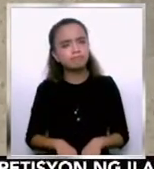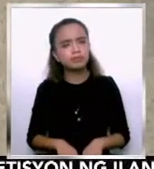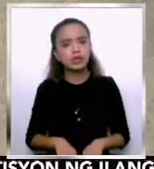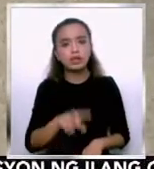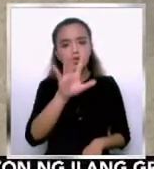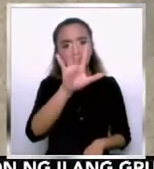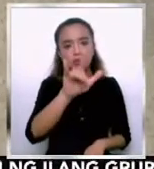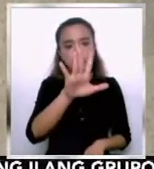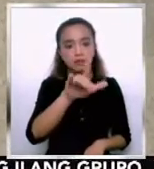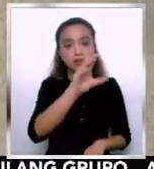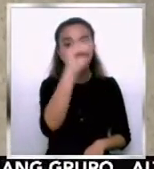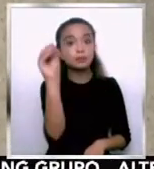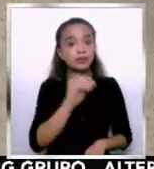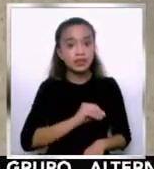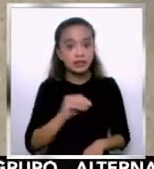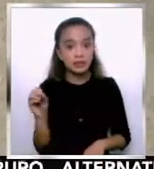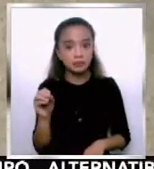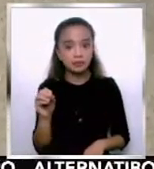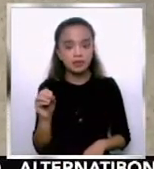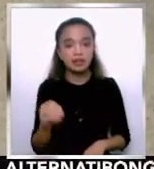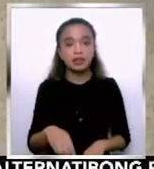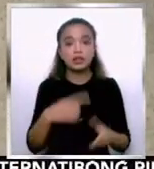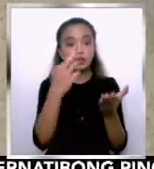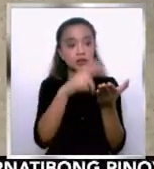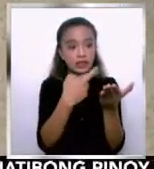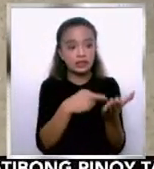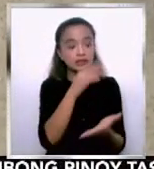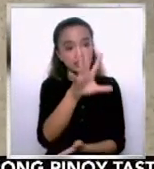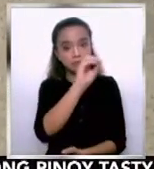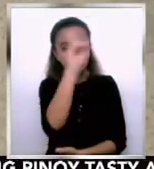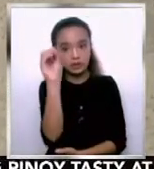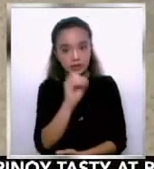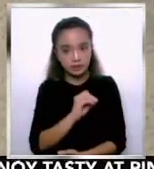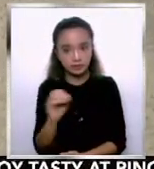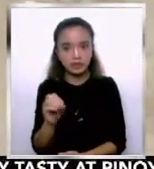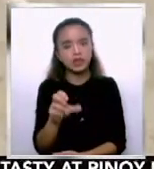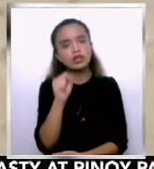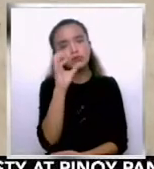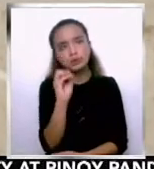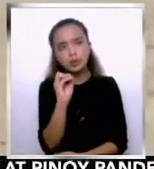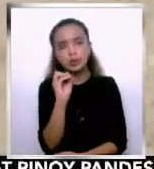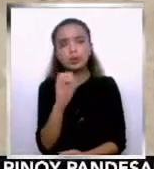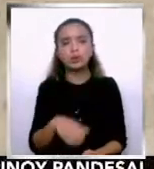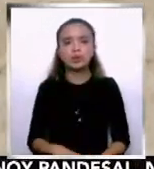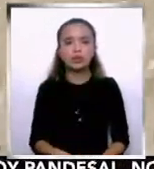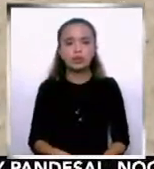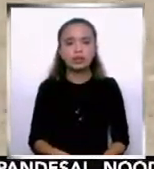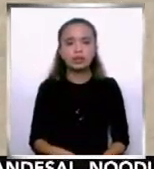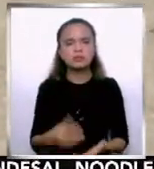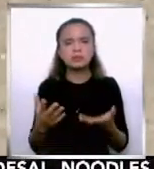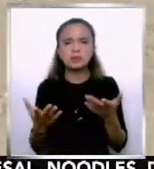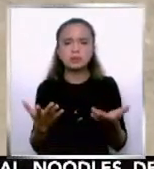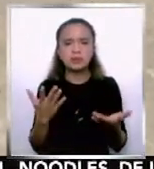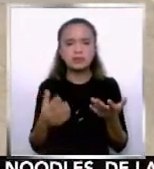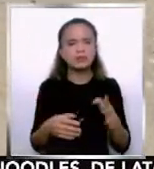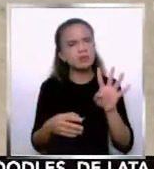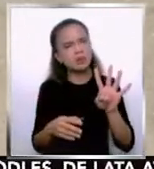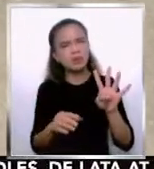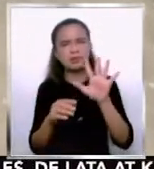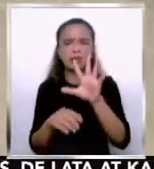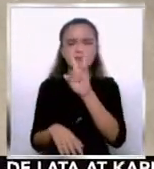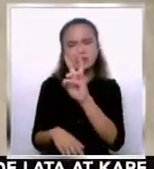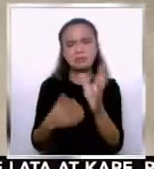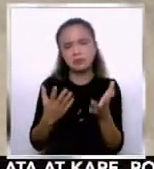25% broken. Yung well-being rice, 5% broken. Ano. So, between maglalaro for 5-6, ganun ang tataas